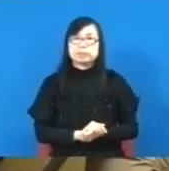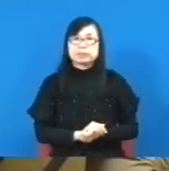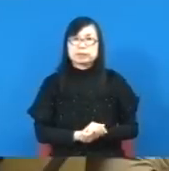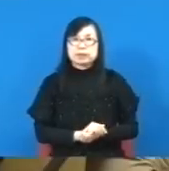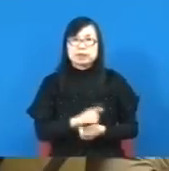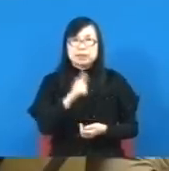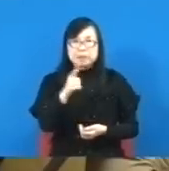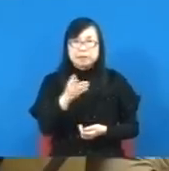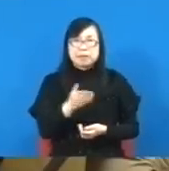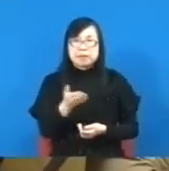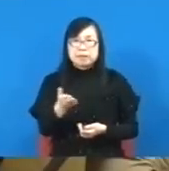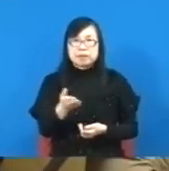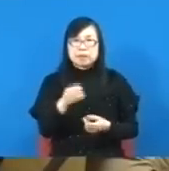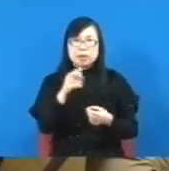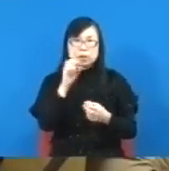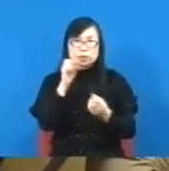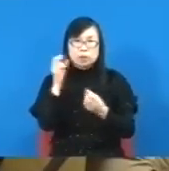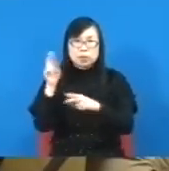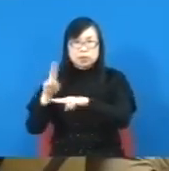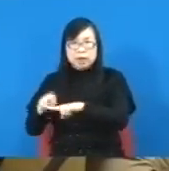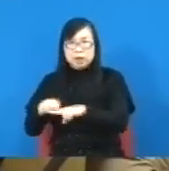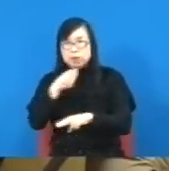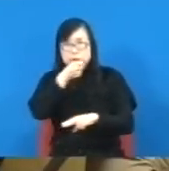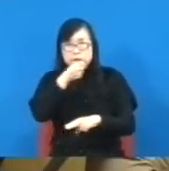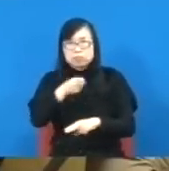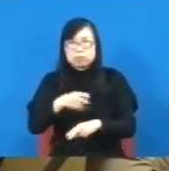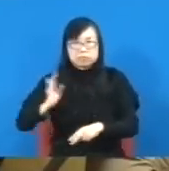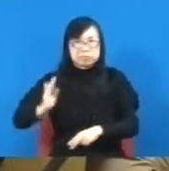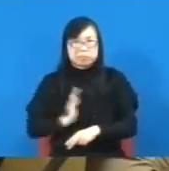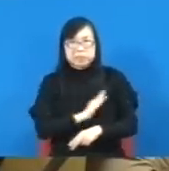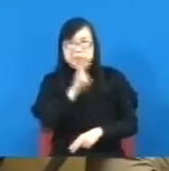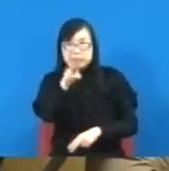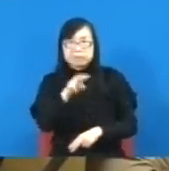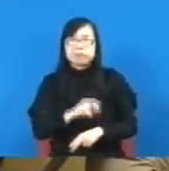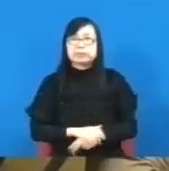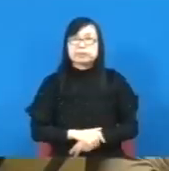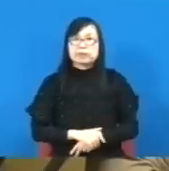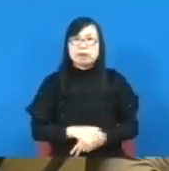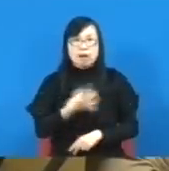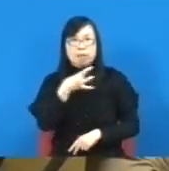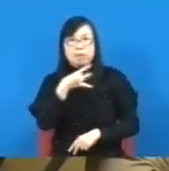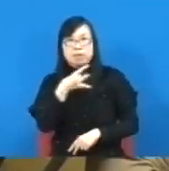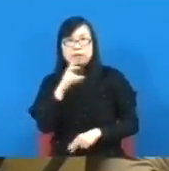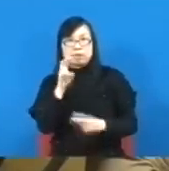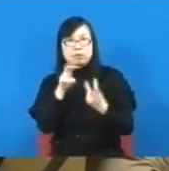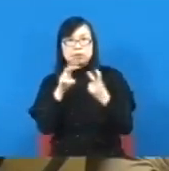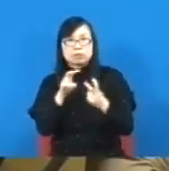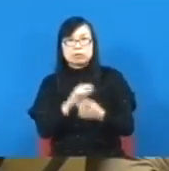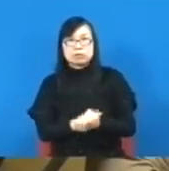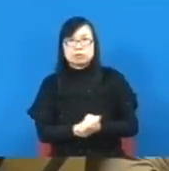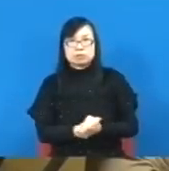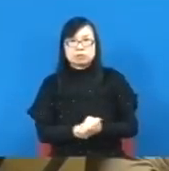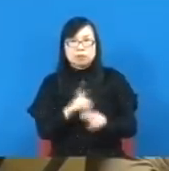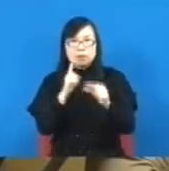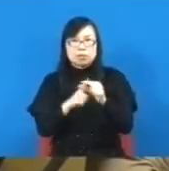你哋對。大陸有嗰啲傳媒有偏見，我話喂哥唔好意思喎，因為我未見過一隻叫做中宣部呢